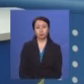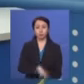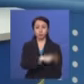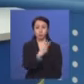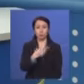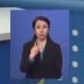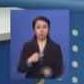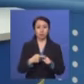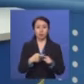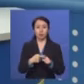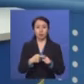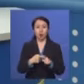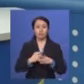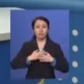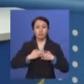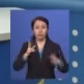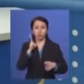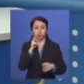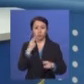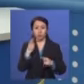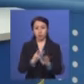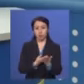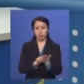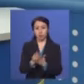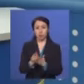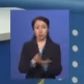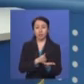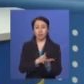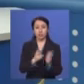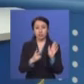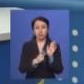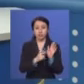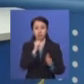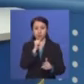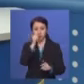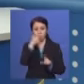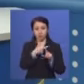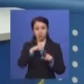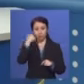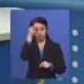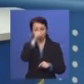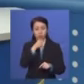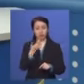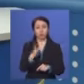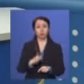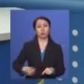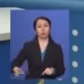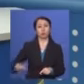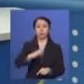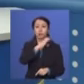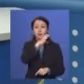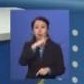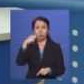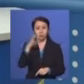Почти в 4,5 раза выросло количество безналичных транзакций за 7 месяцев этого года в нашем